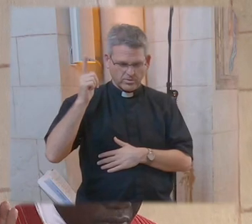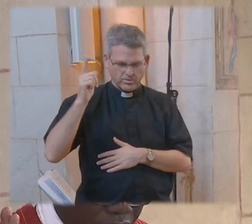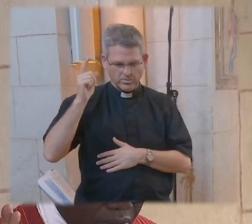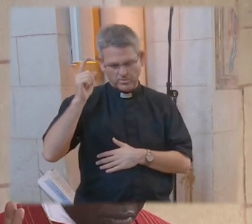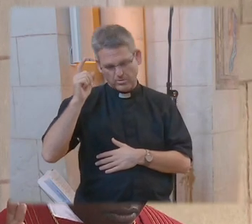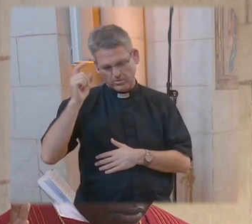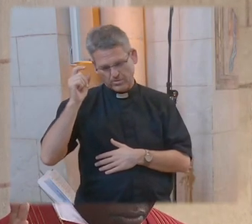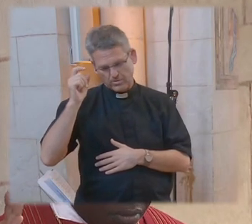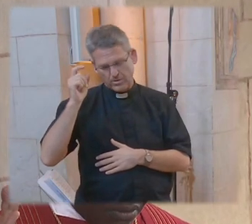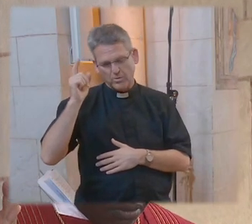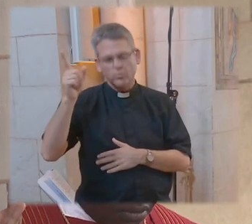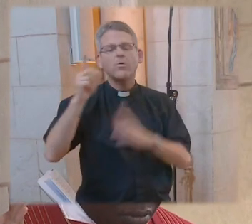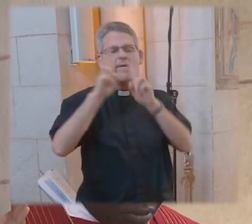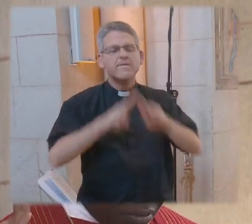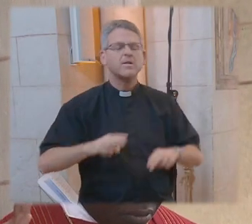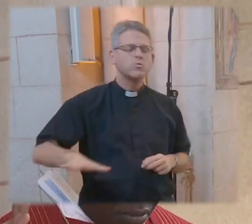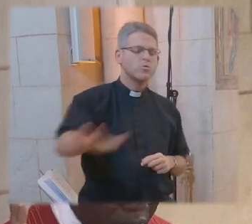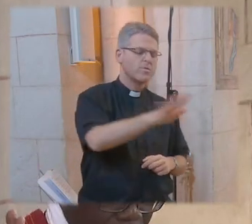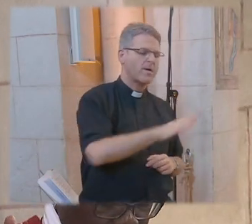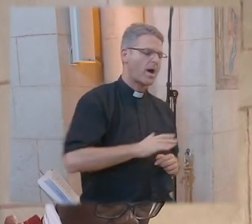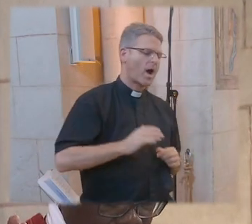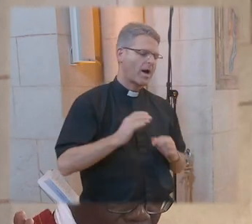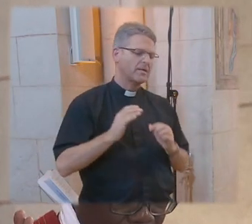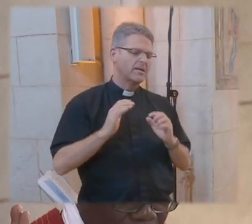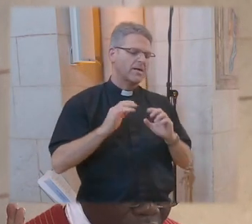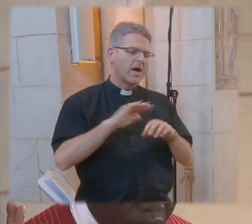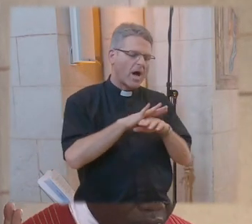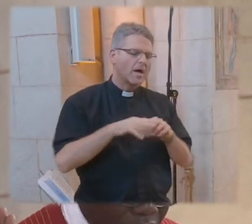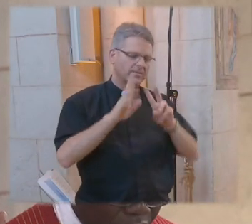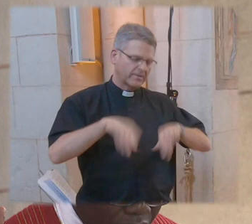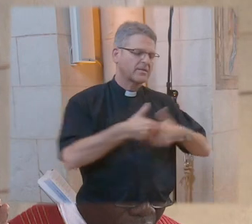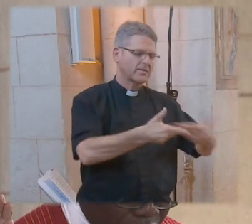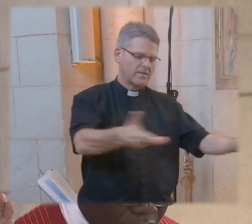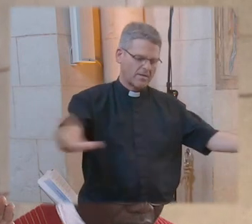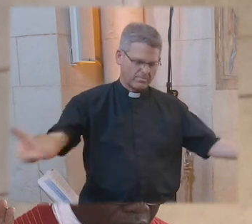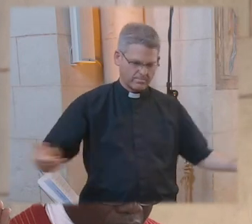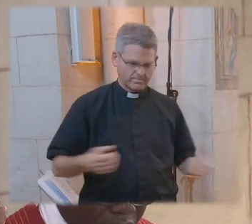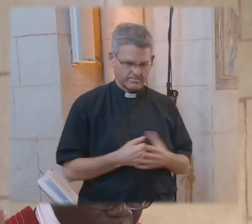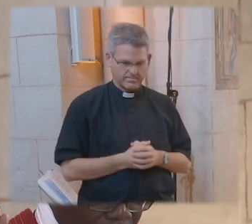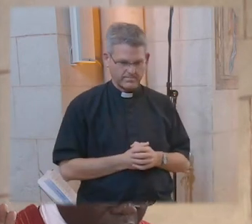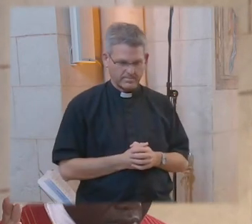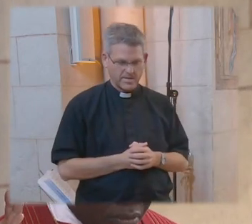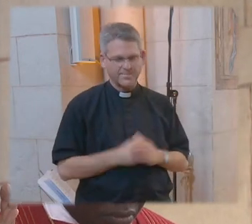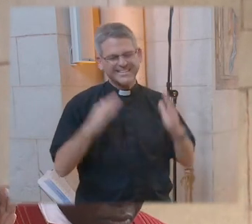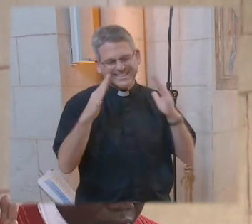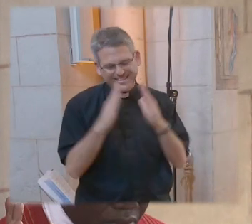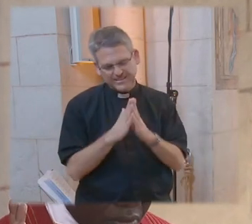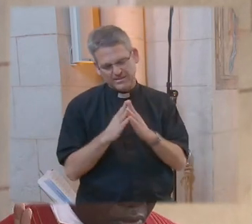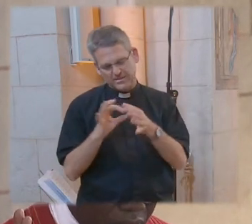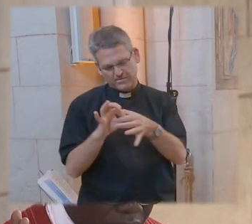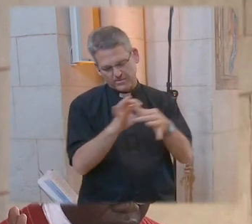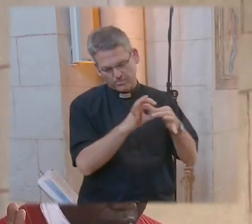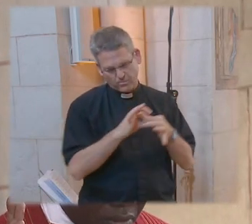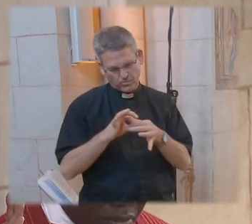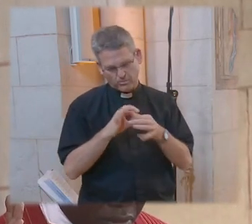Frieden und Heil. Beschütze deine Kirche auf ihren Weg durch die Zeit und